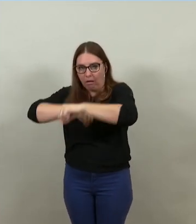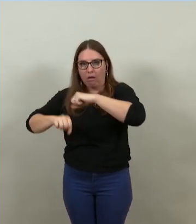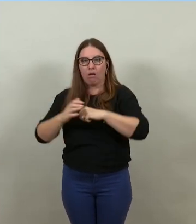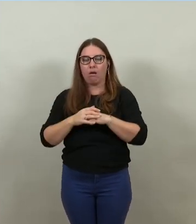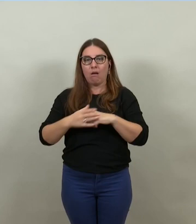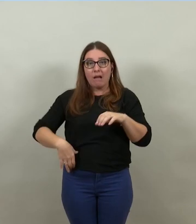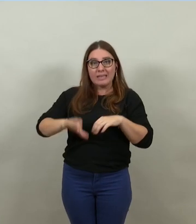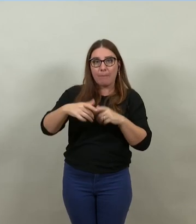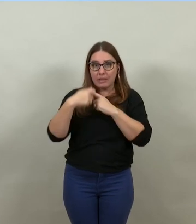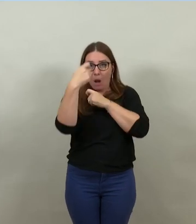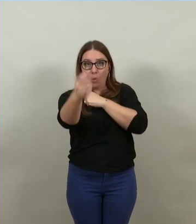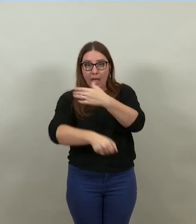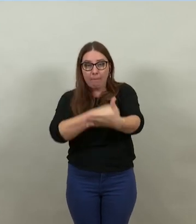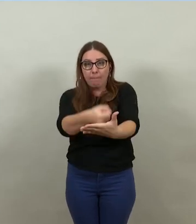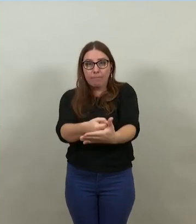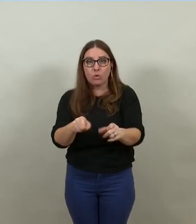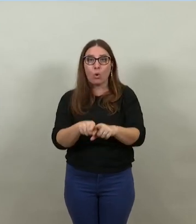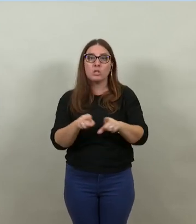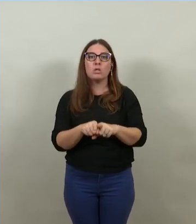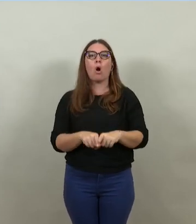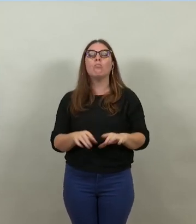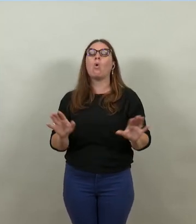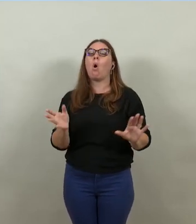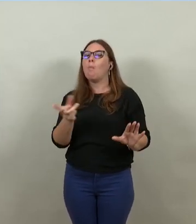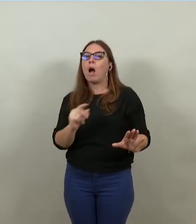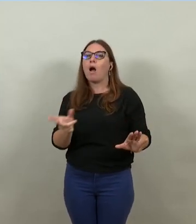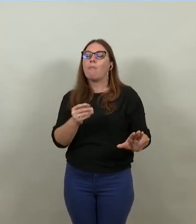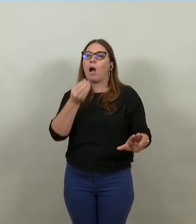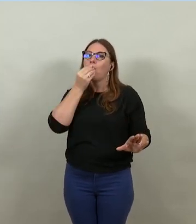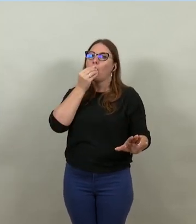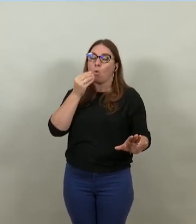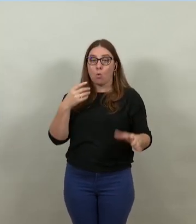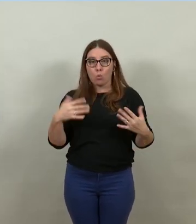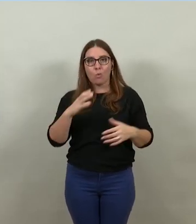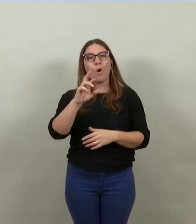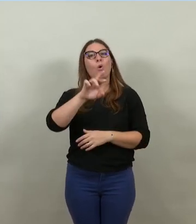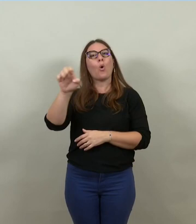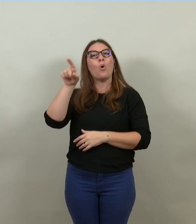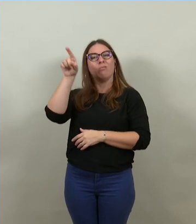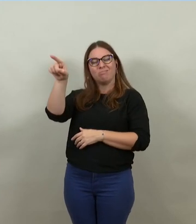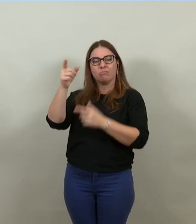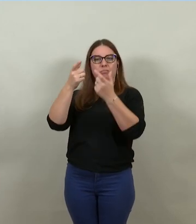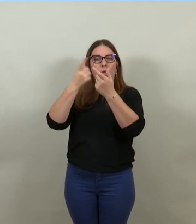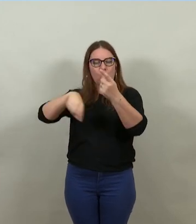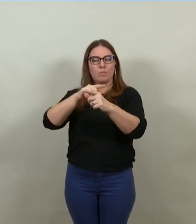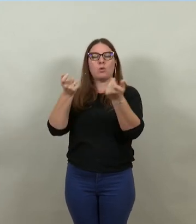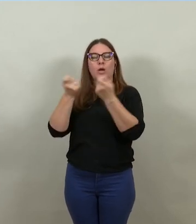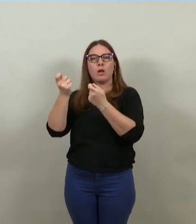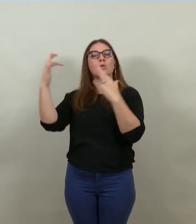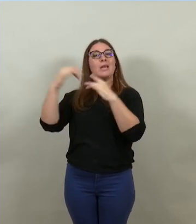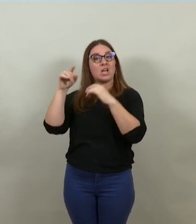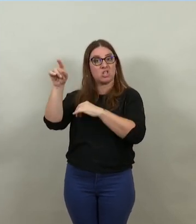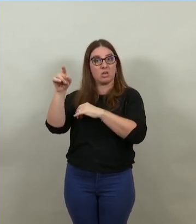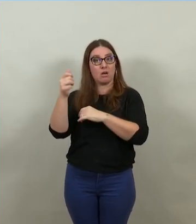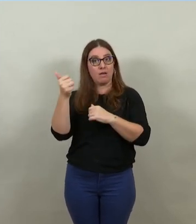est aussi largement sous-estimé dans dans les scénarios et et d'ailleurs la creux vient la Commission de régulation de l'énergie vient juste de réhaossess